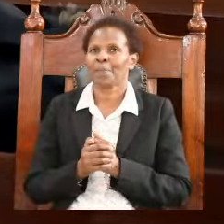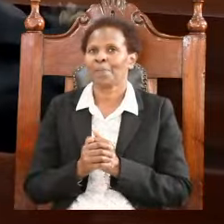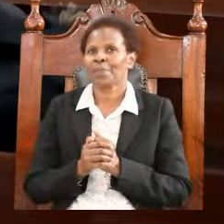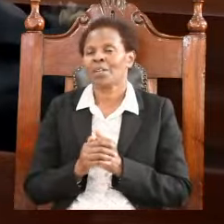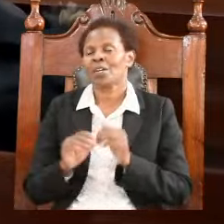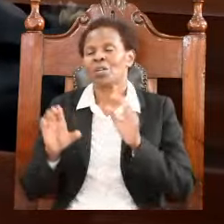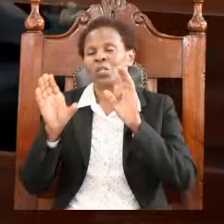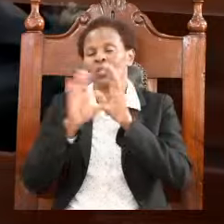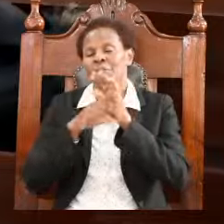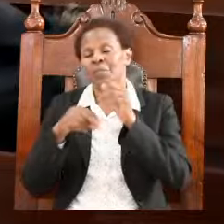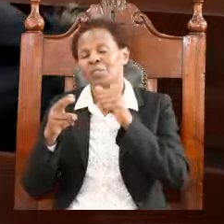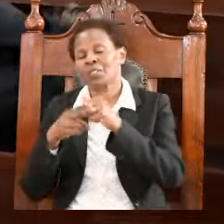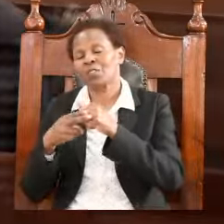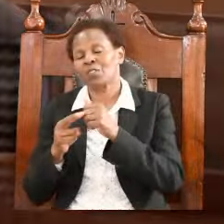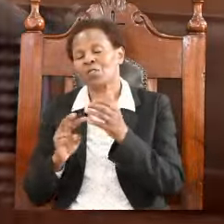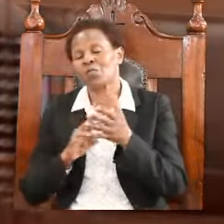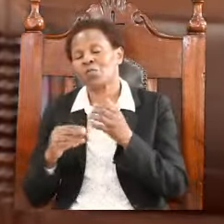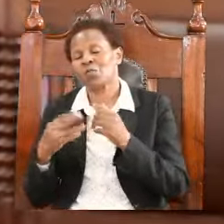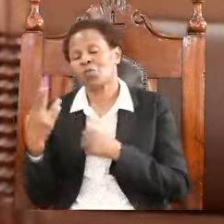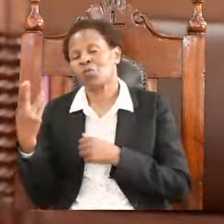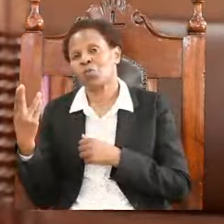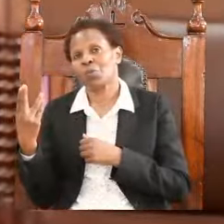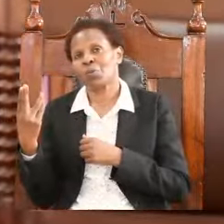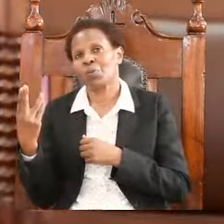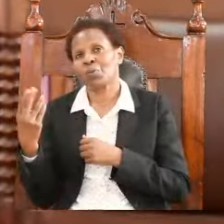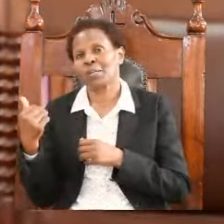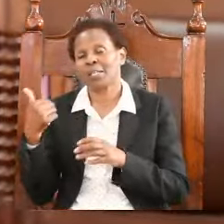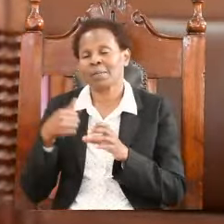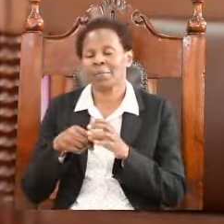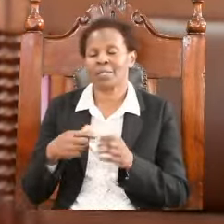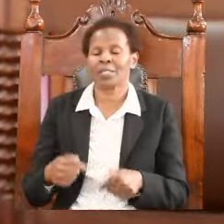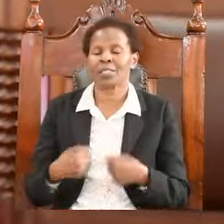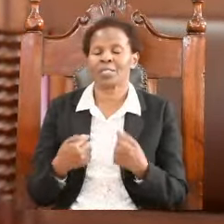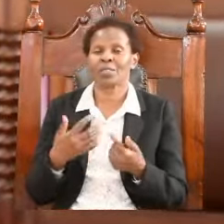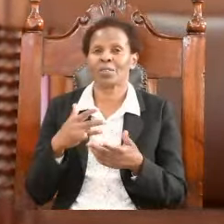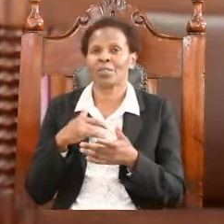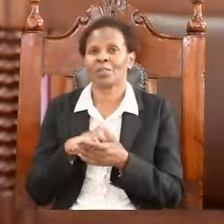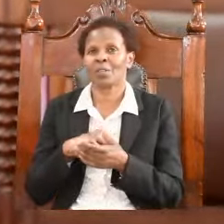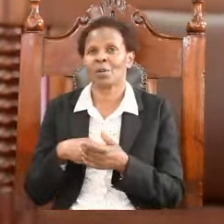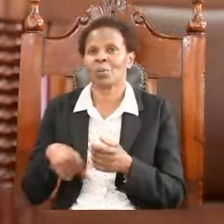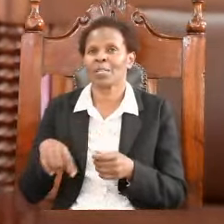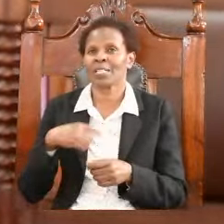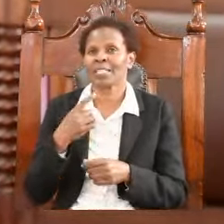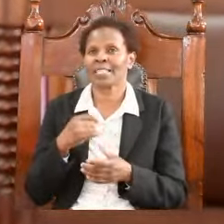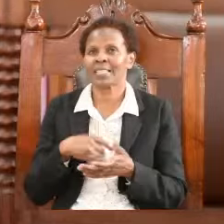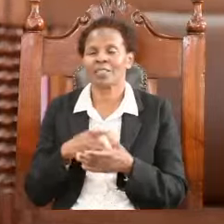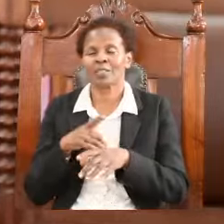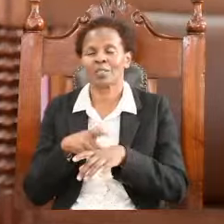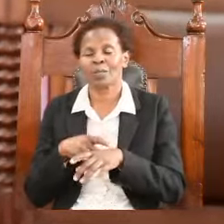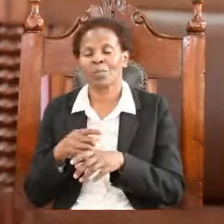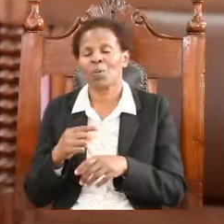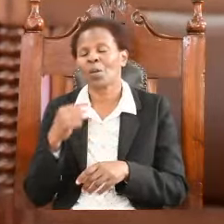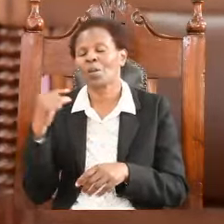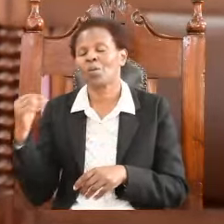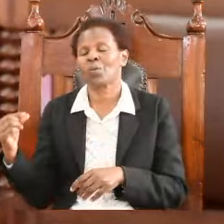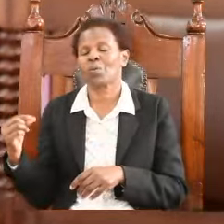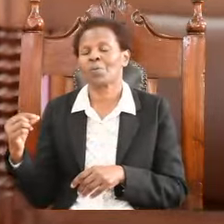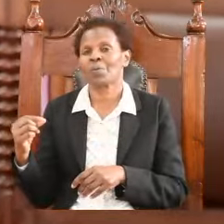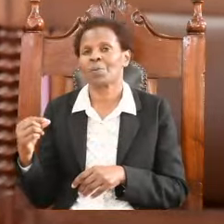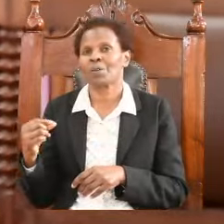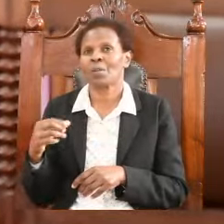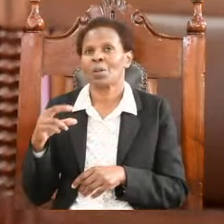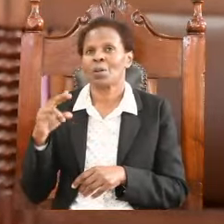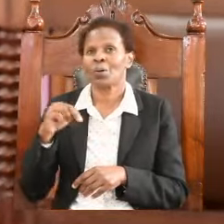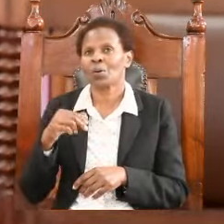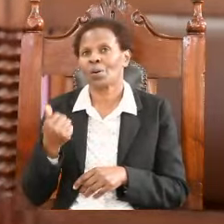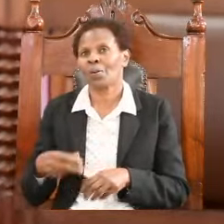chapter 7 kamuhari ga kana na tukeririkani ati turauga ni ihinda ria guthii na tutire na njira